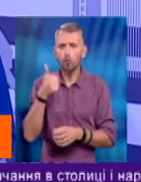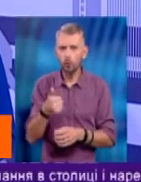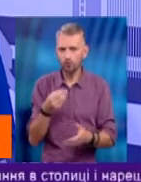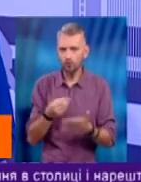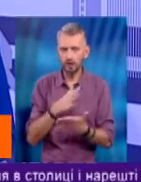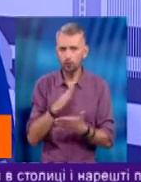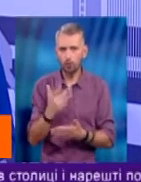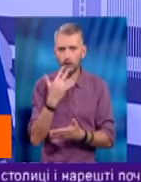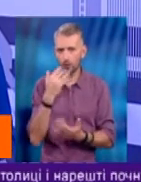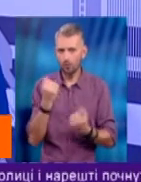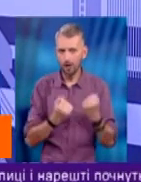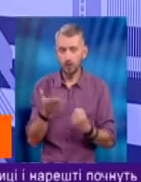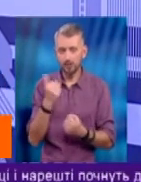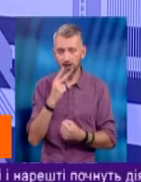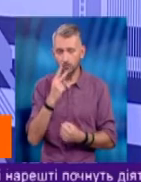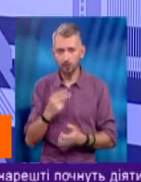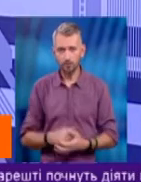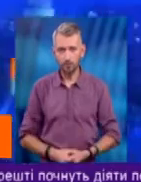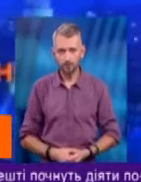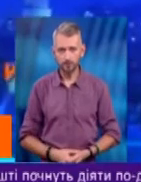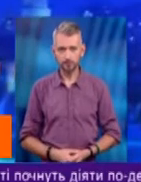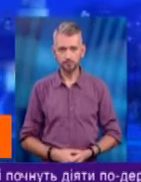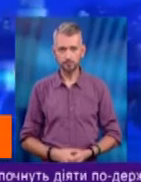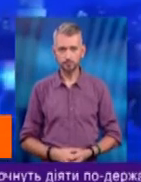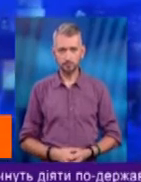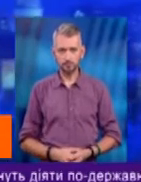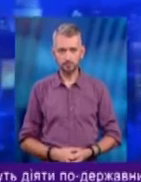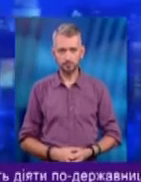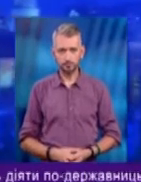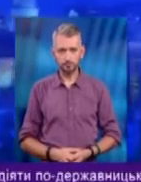і недорогу іномарку. Давайте подивимось.